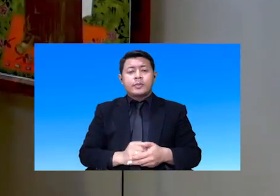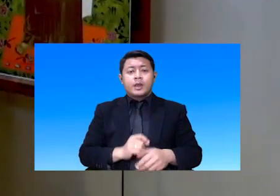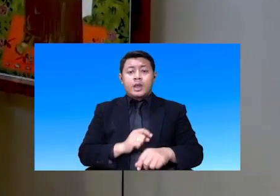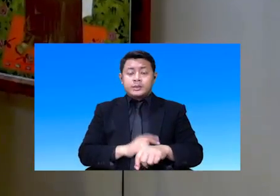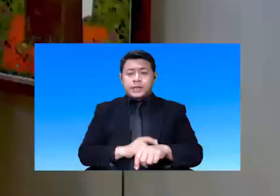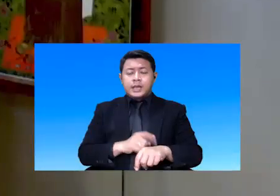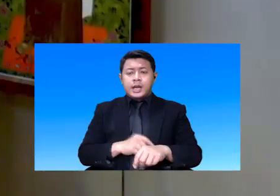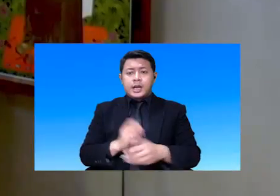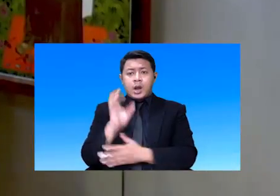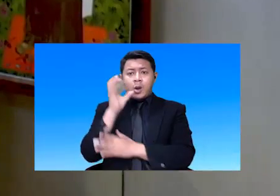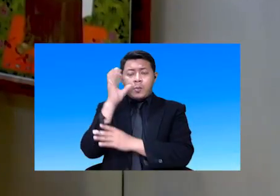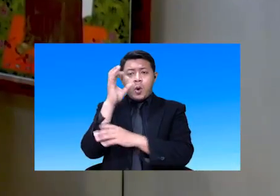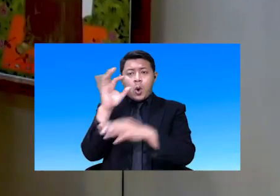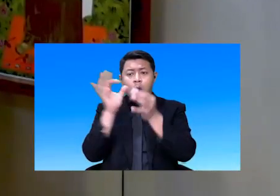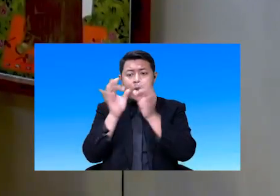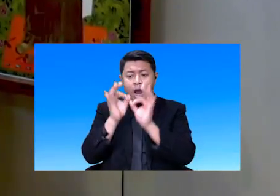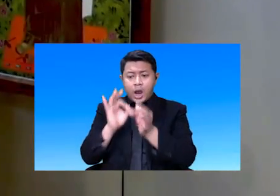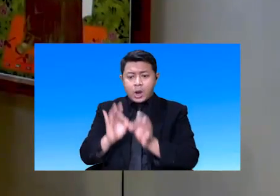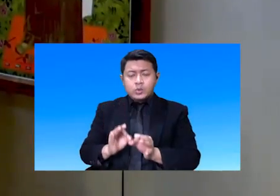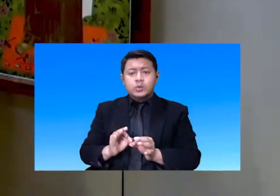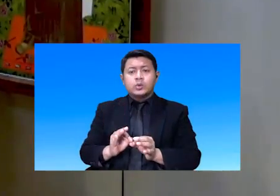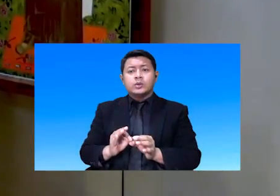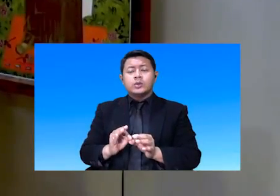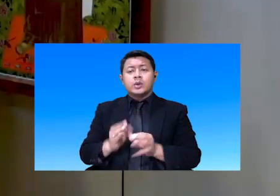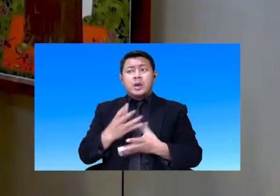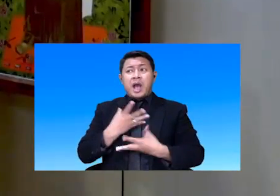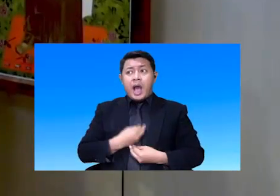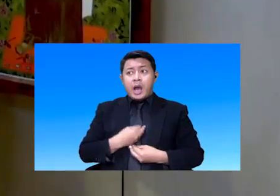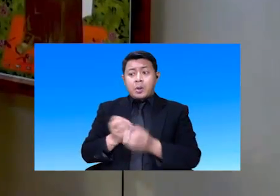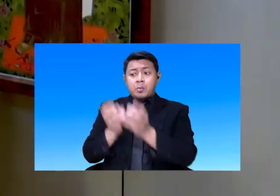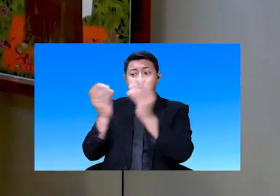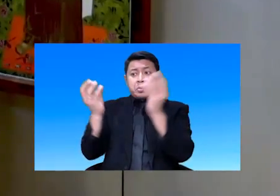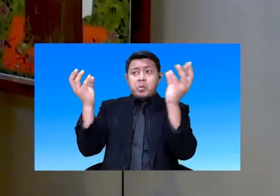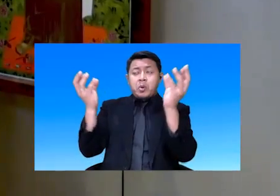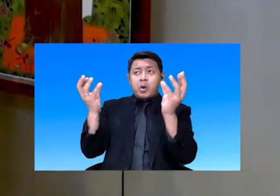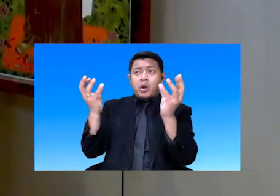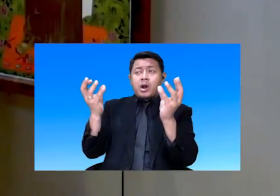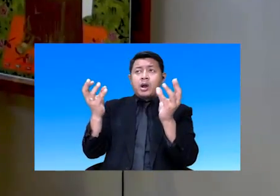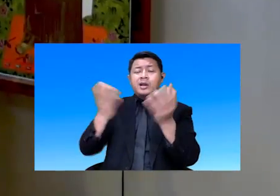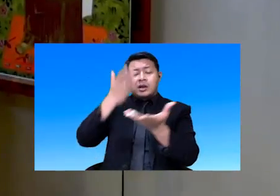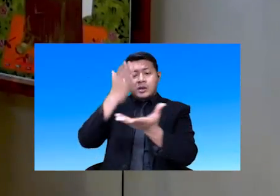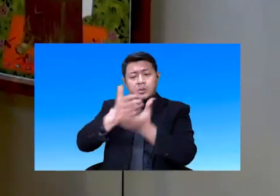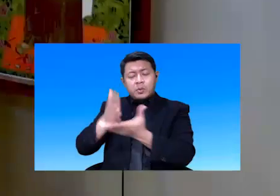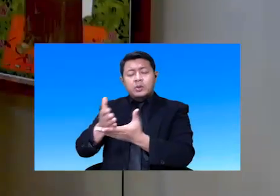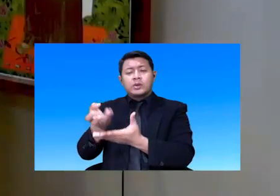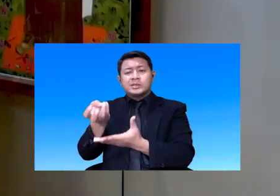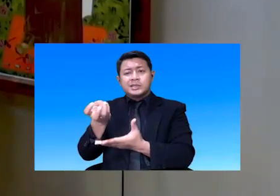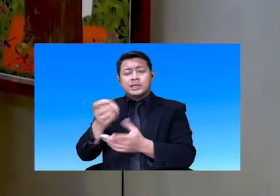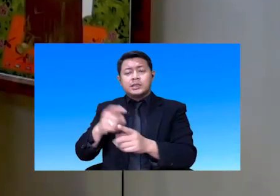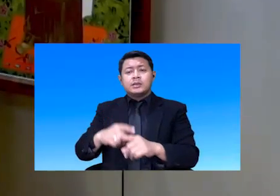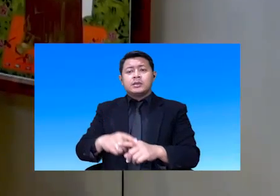bahwa ketika ada pohon anggur mau atau diharapkan berbuah lebih banyak, maka dia